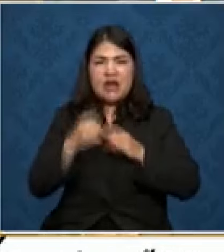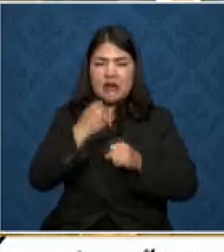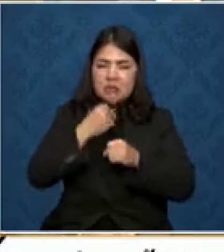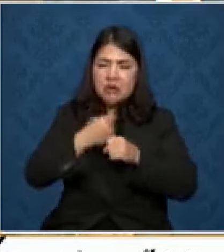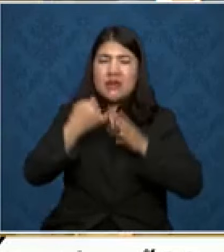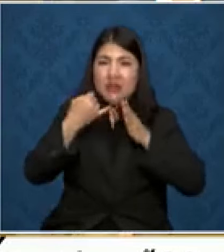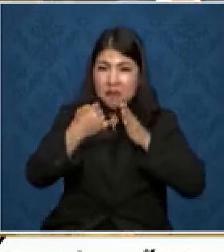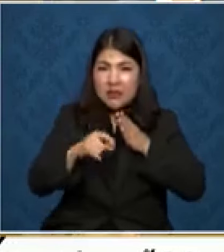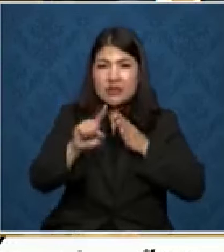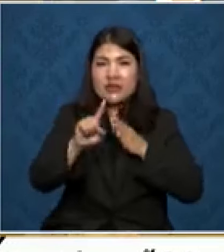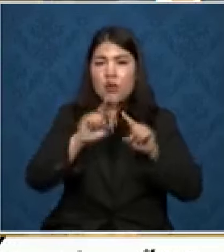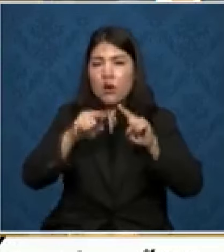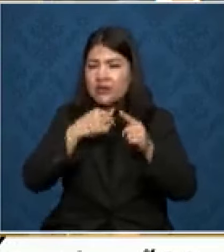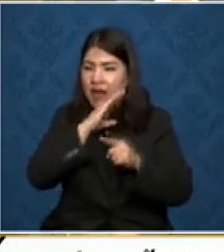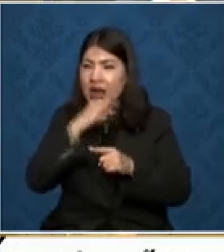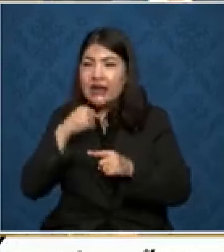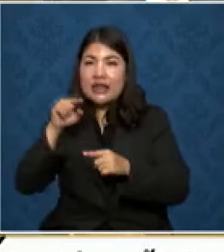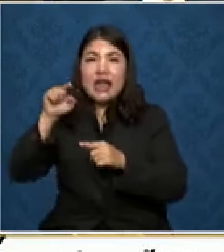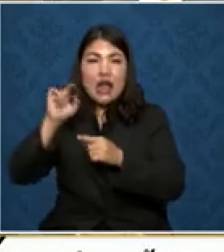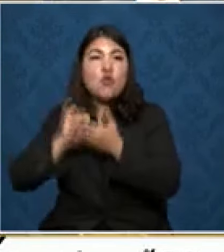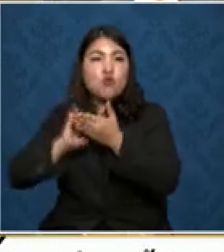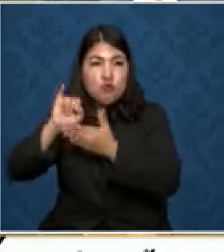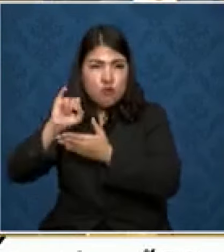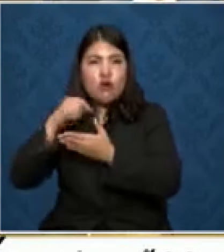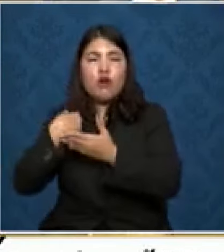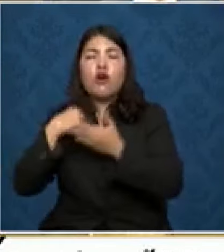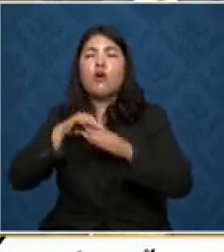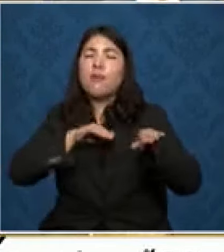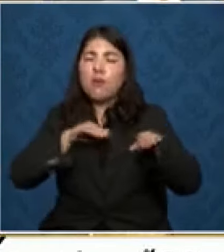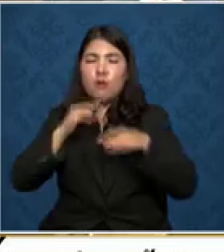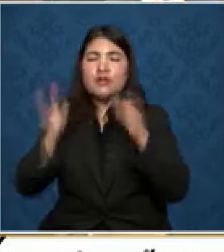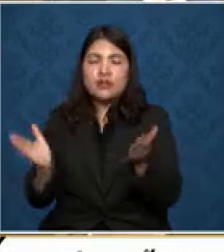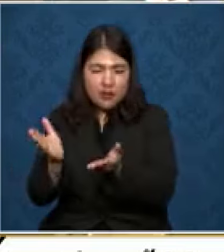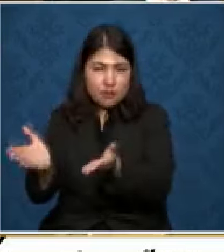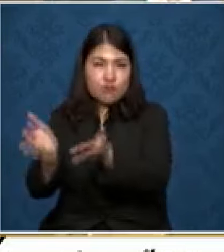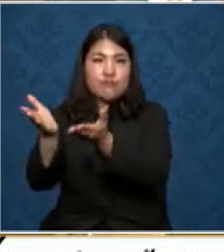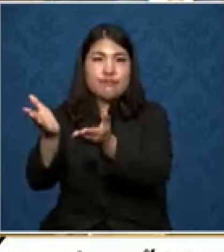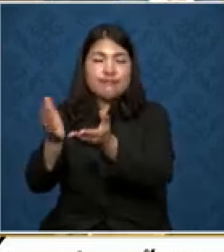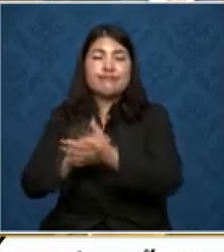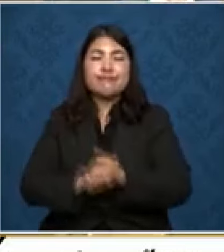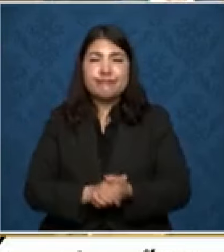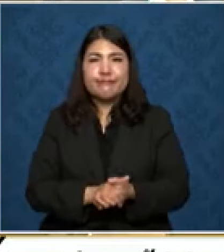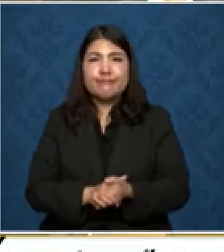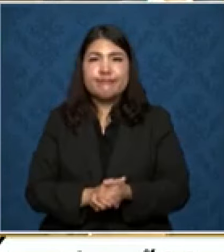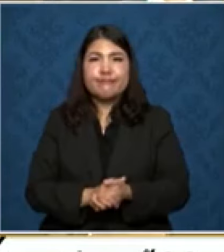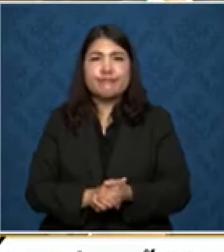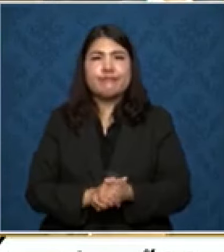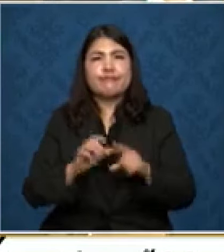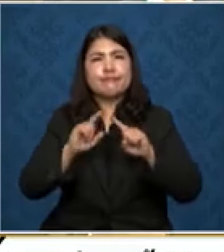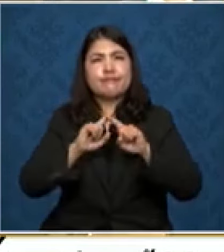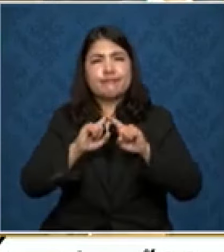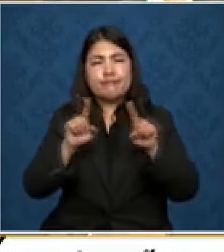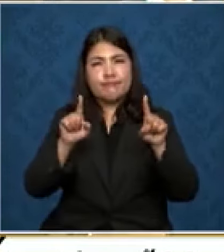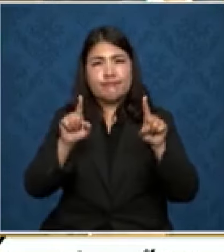รัฐบาลในสิ่งที่เห็นว่ารัฐบาลทำสิ่งที่เป็นประโยชน์กับประชาชนแต่โดยเหตุ